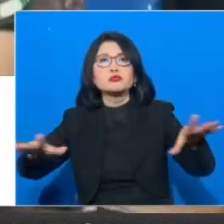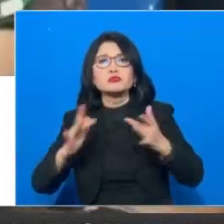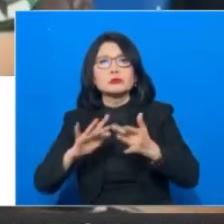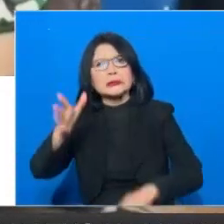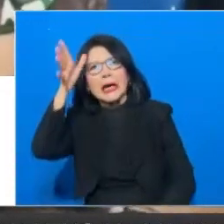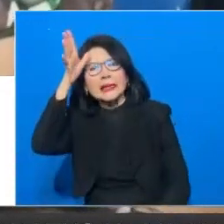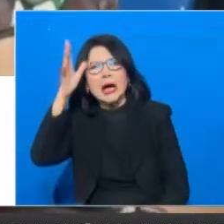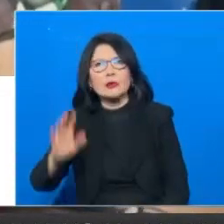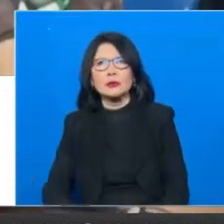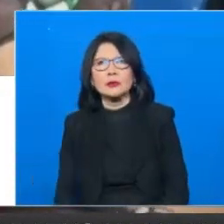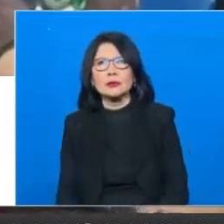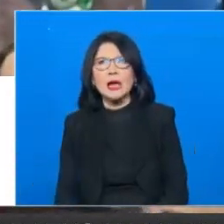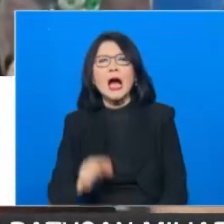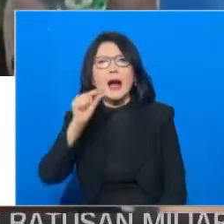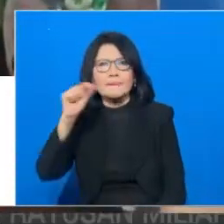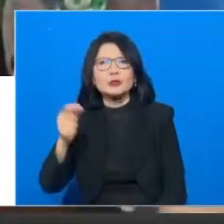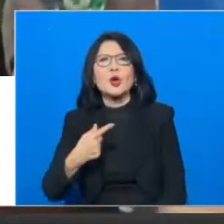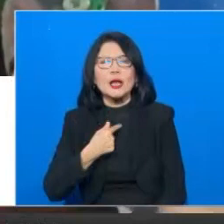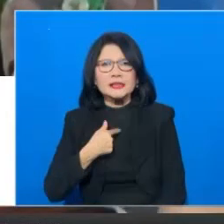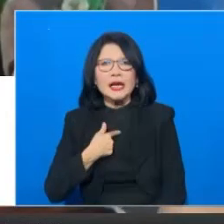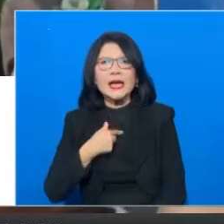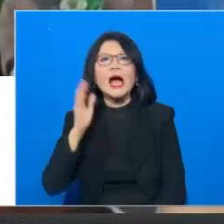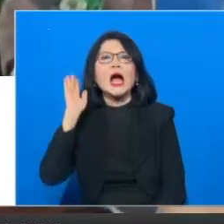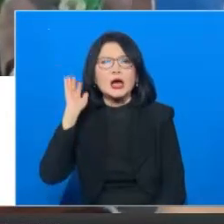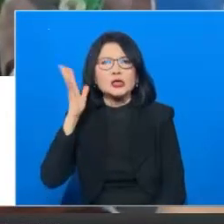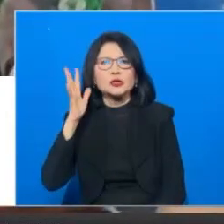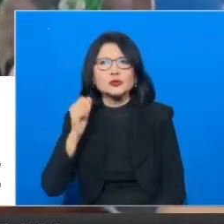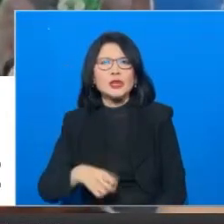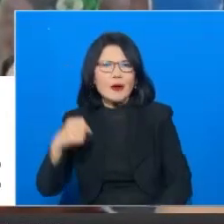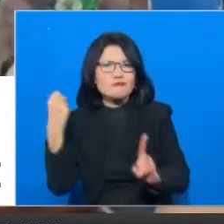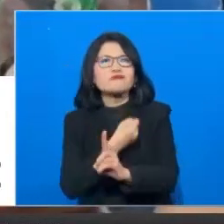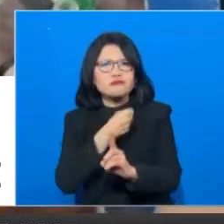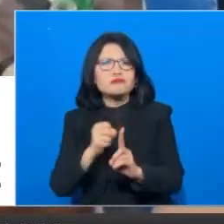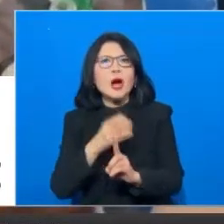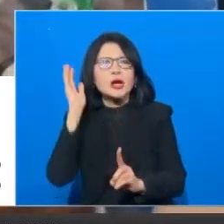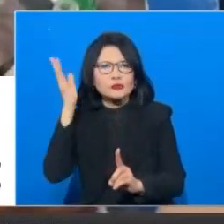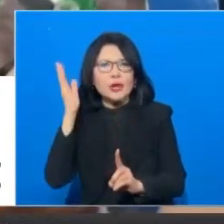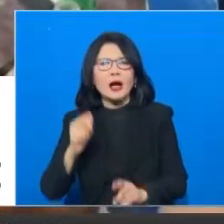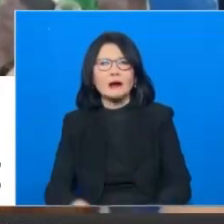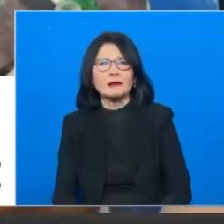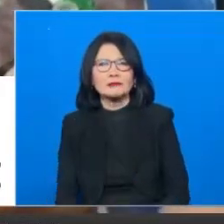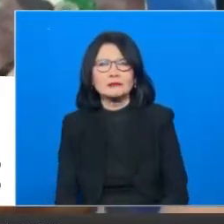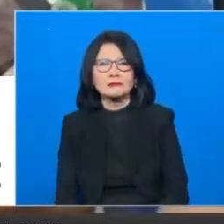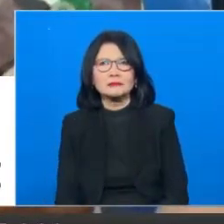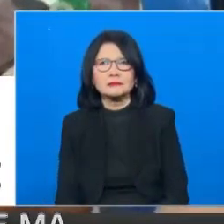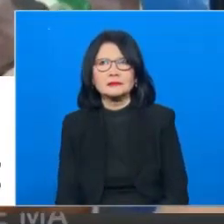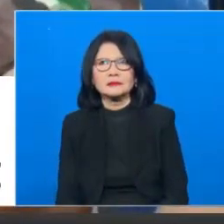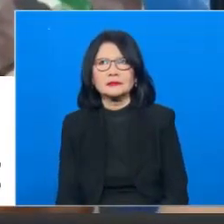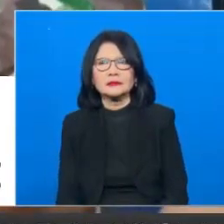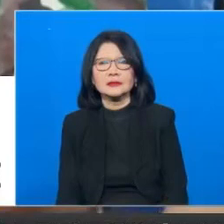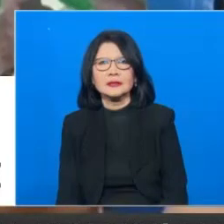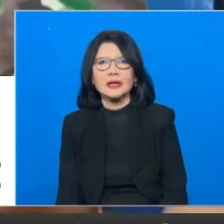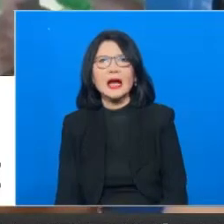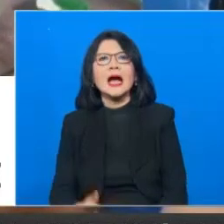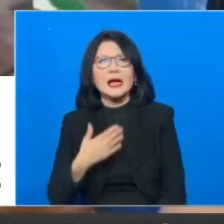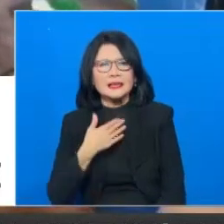sosial. Bahwa benar saya telah melakukan tindak pemukulan terhadap saudara Alvin dan saya